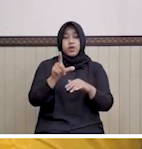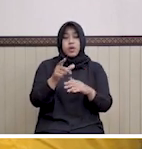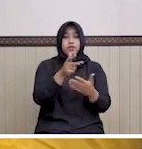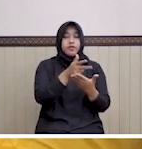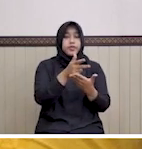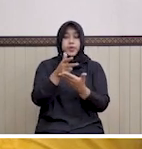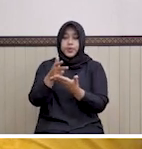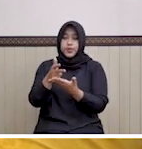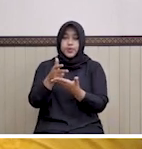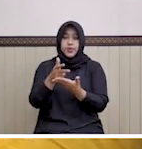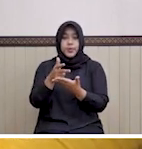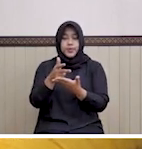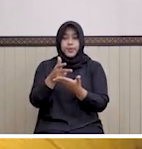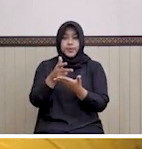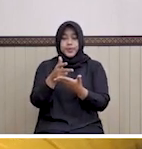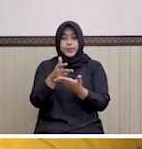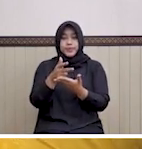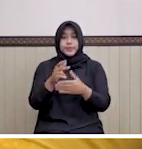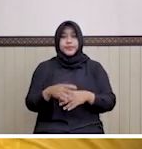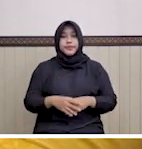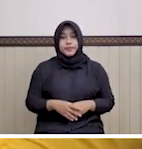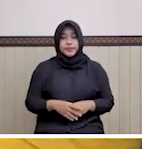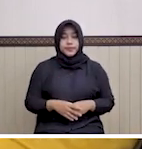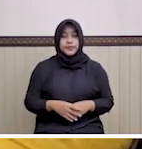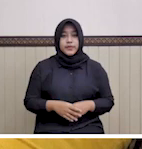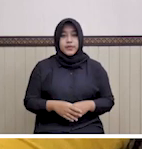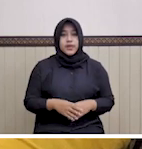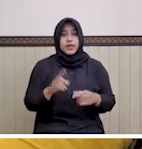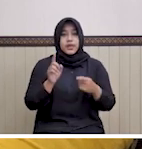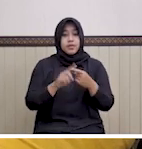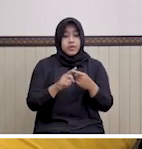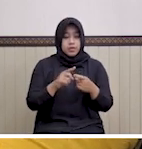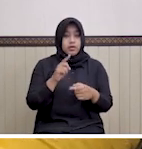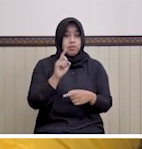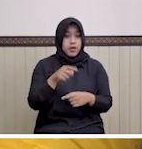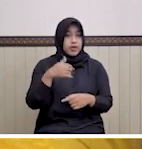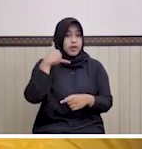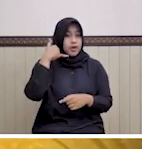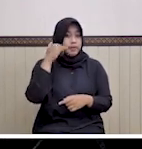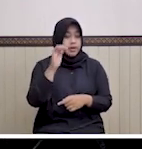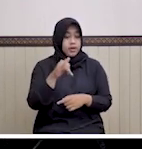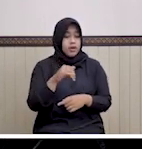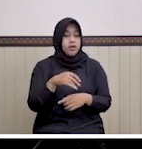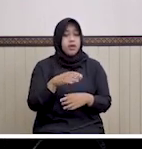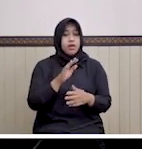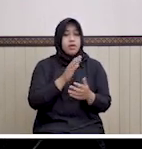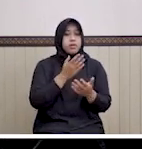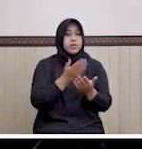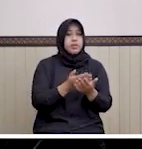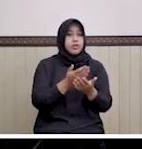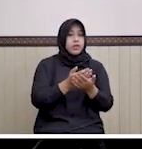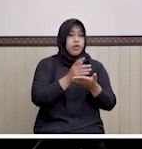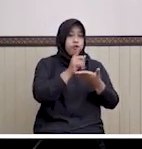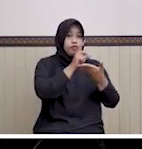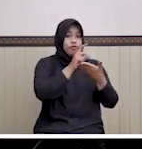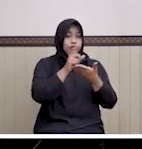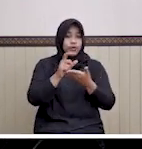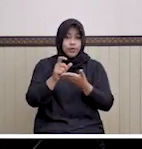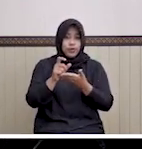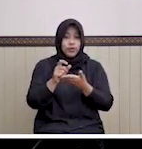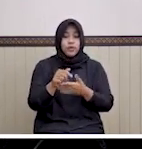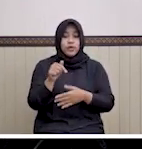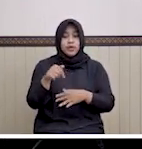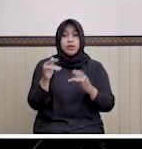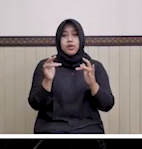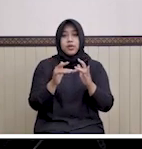kawan-kawan kawan-kawan itu kan juga menggunakan Gadget ya kemudian disuruh foto kayak gitu Ini yang